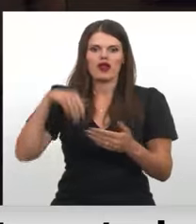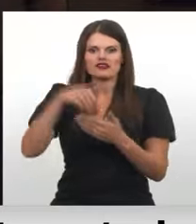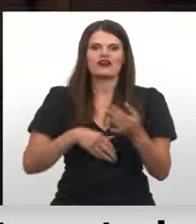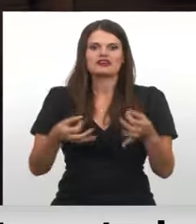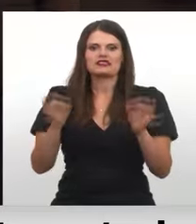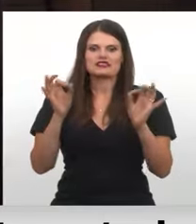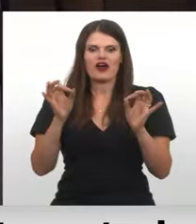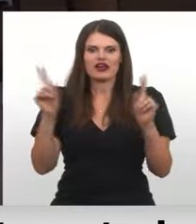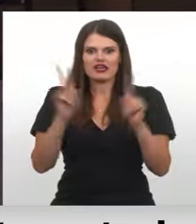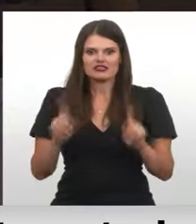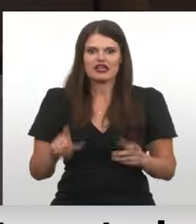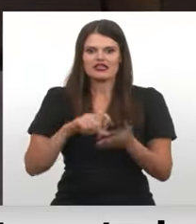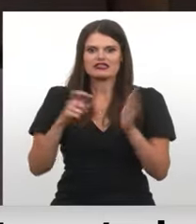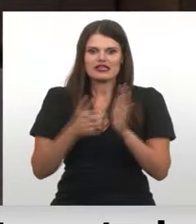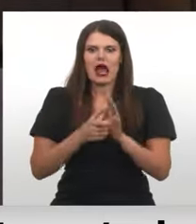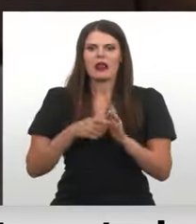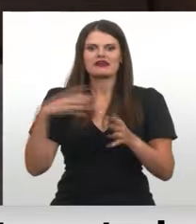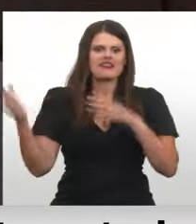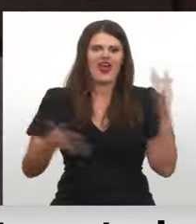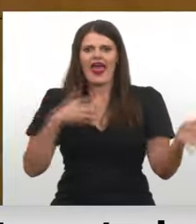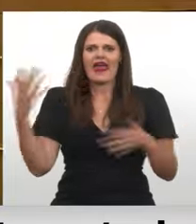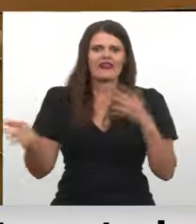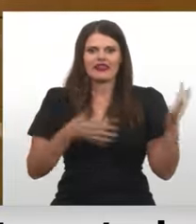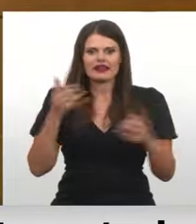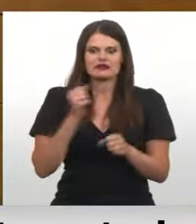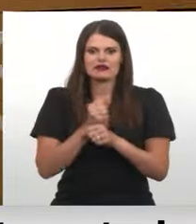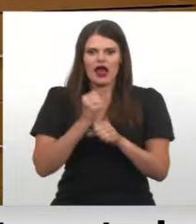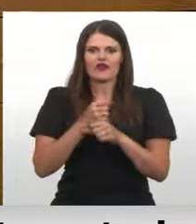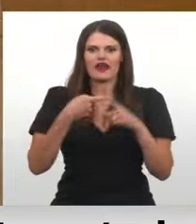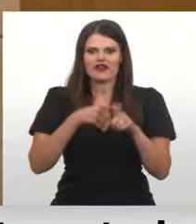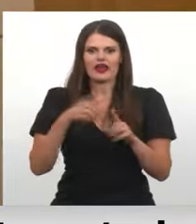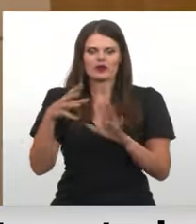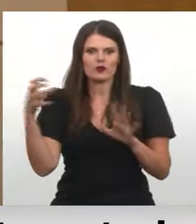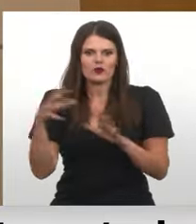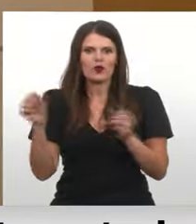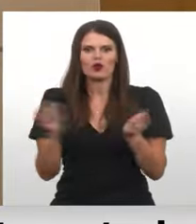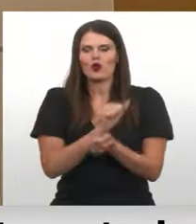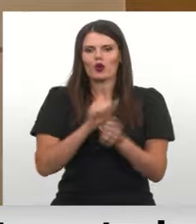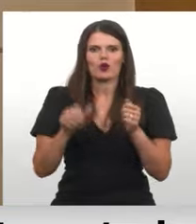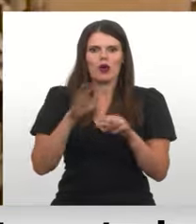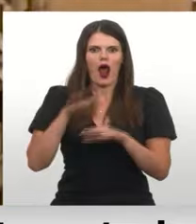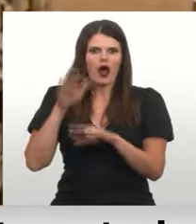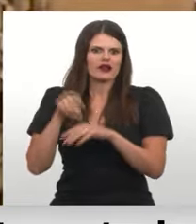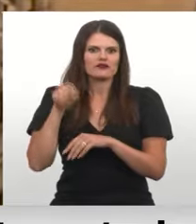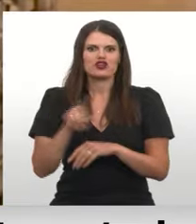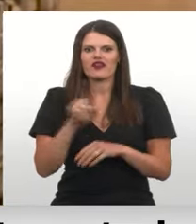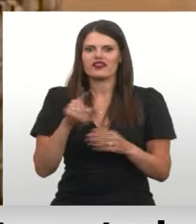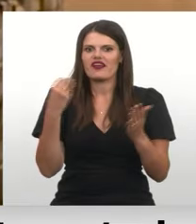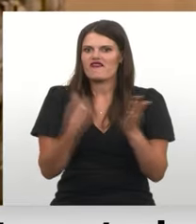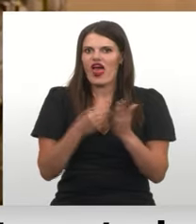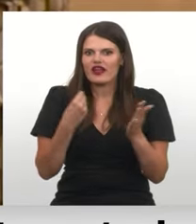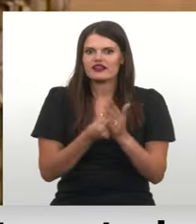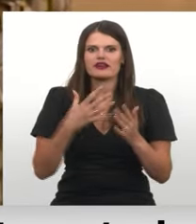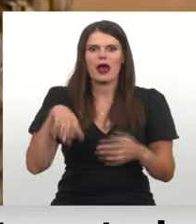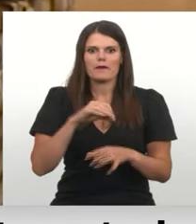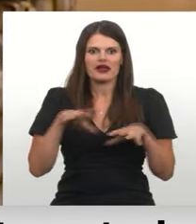būtiskās liecības, telpas nemitīgi tiek veidinātas, darbojas iekārtas. Dokumenti ir arhīviski vērtīgi šeit. Mēs uz doto brīdi